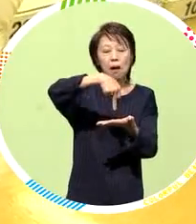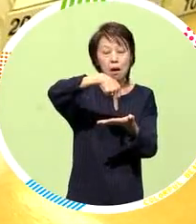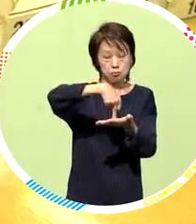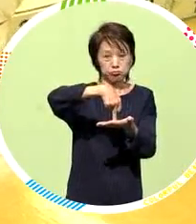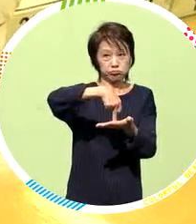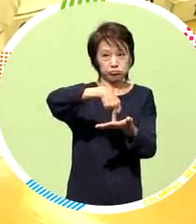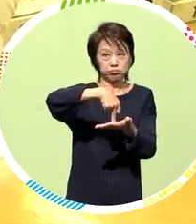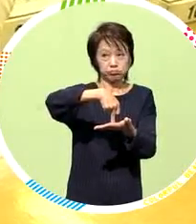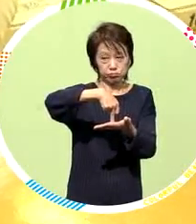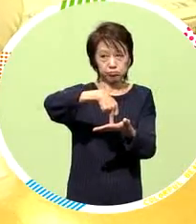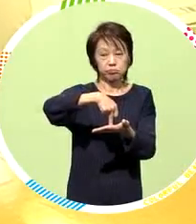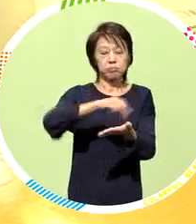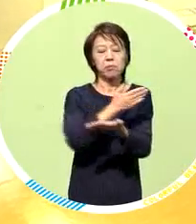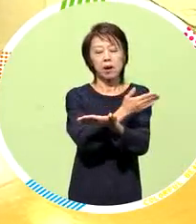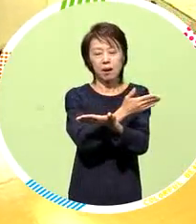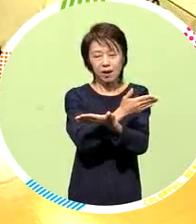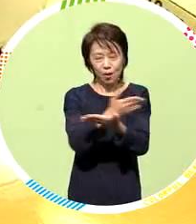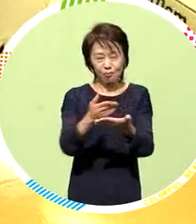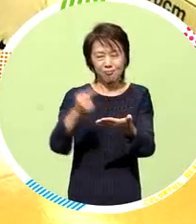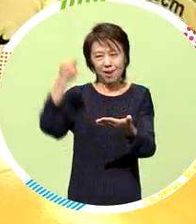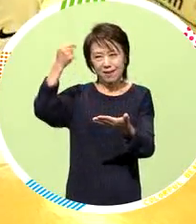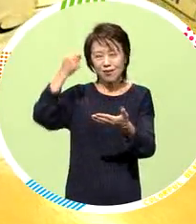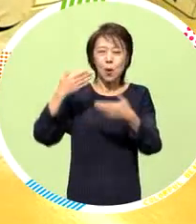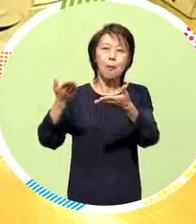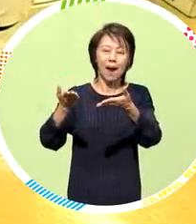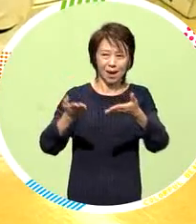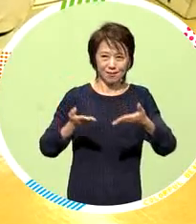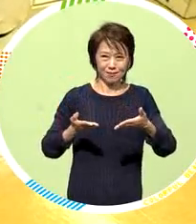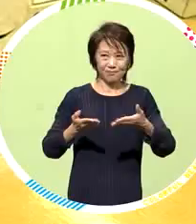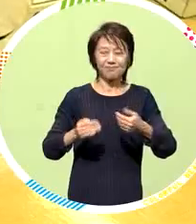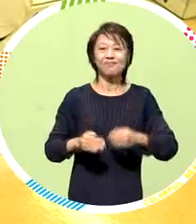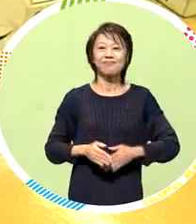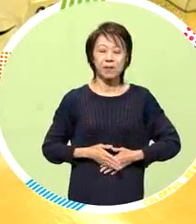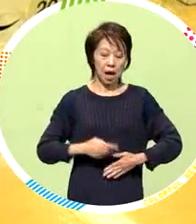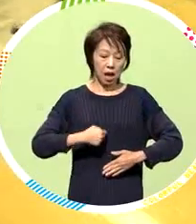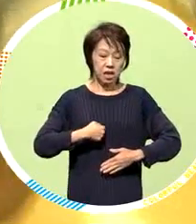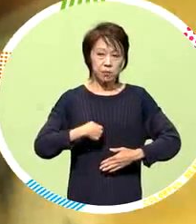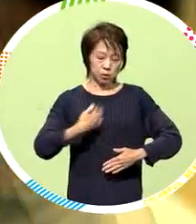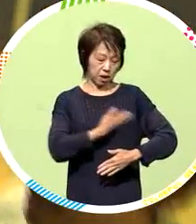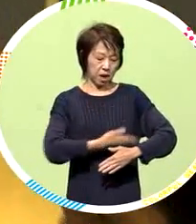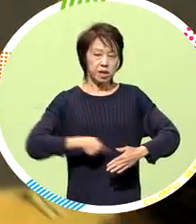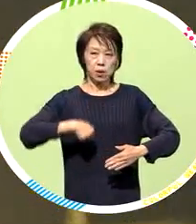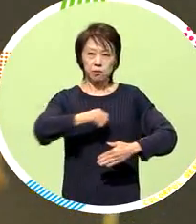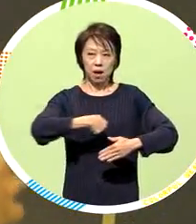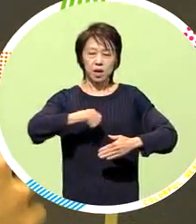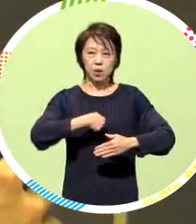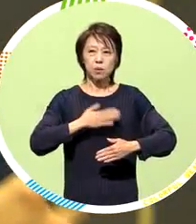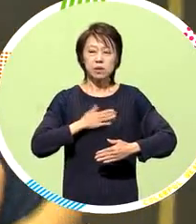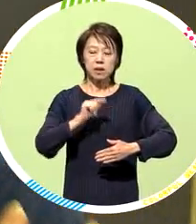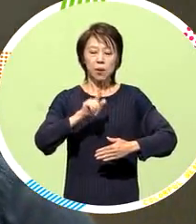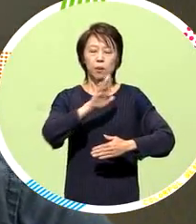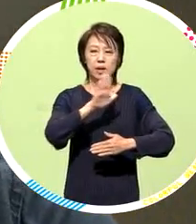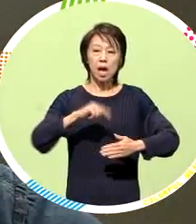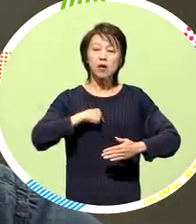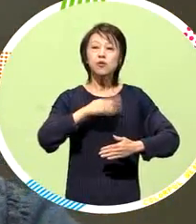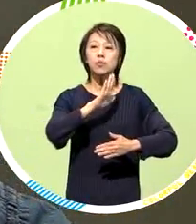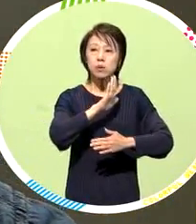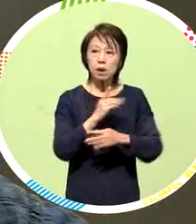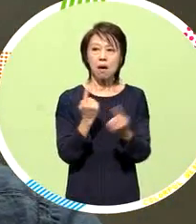トレーナーさんがさまざま場所通してくれるそうですよサン三分秒筋力や柔軟性を知って改善していくんです